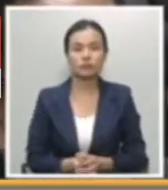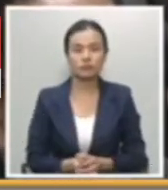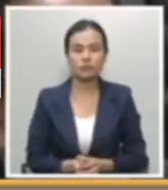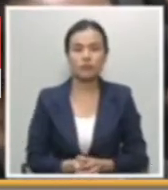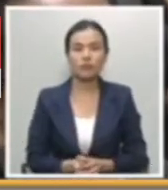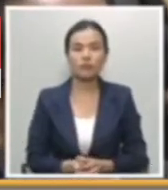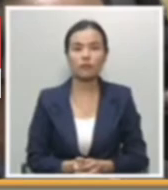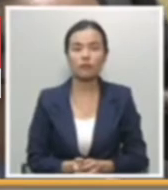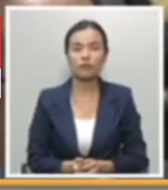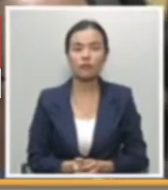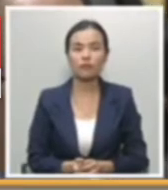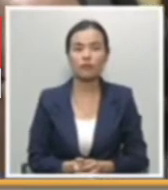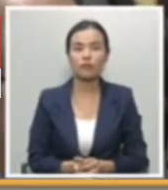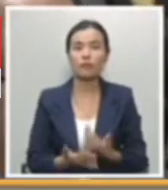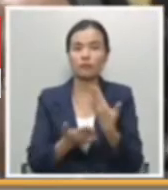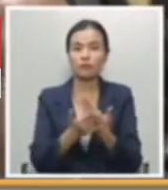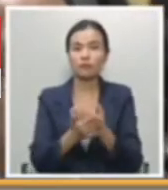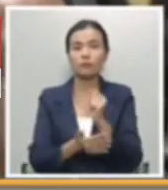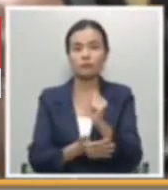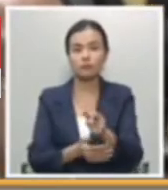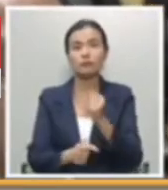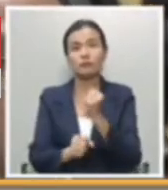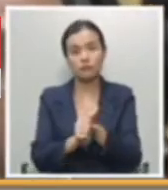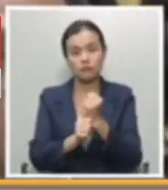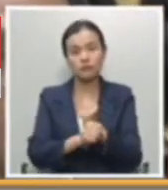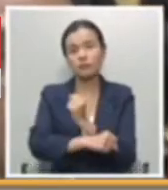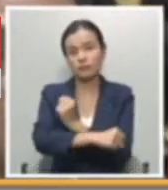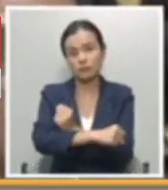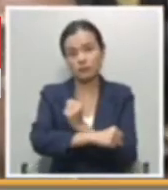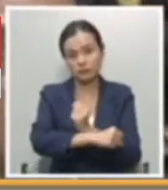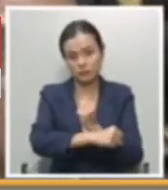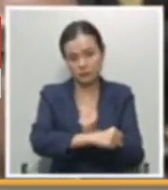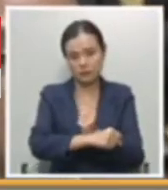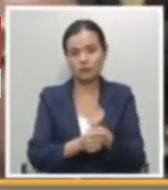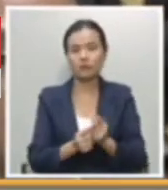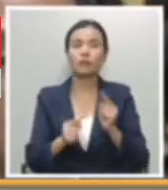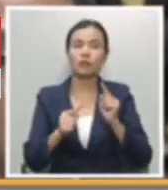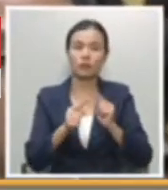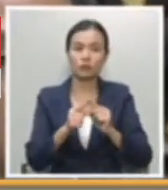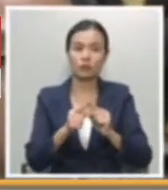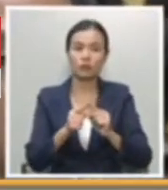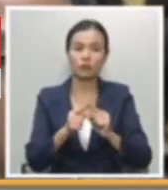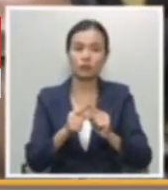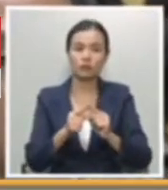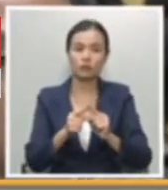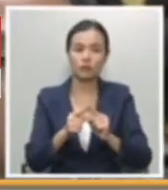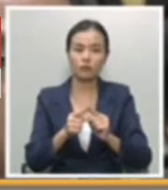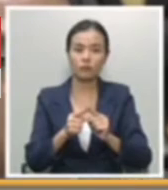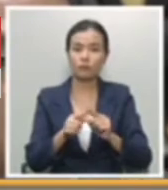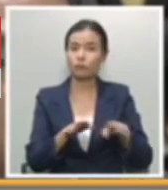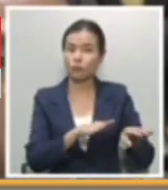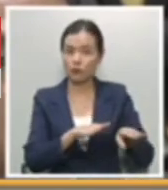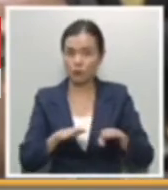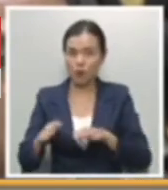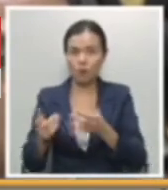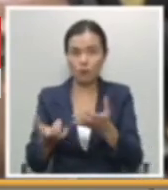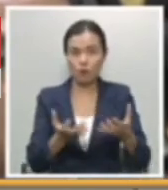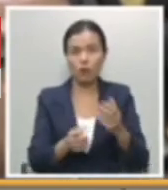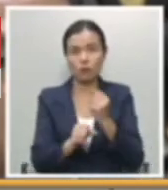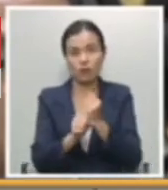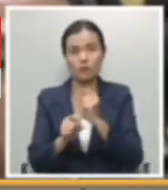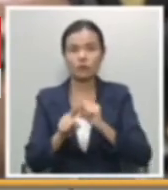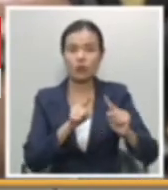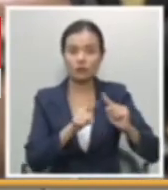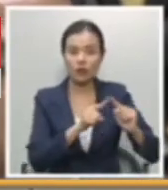วมถึงเรื่องเกี่ยวกับการจ้างงานนะฮะเพื่อรองรับการผลิตสินค้าต่างๆที่จะให้ผู้